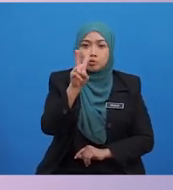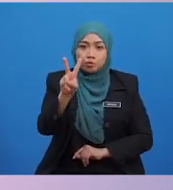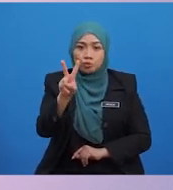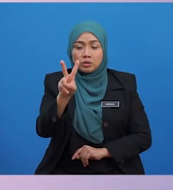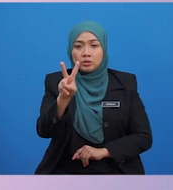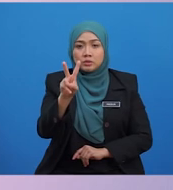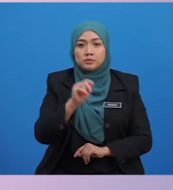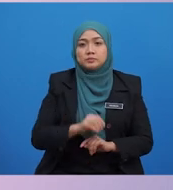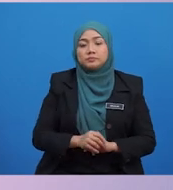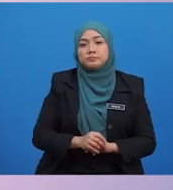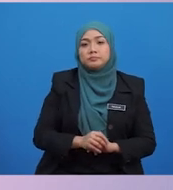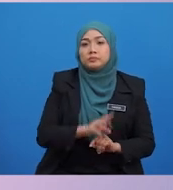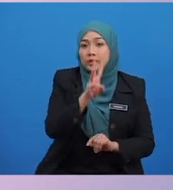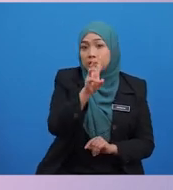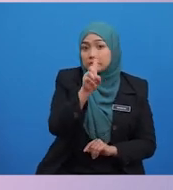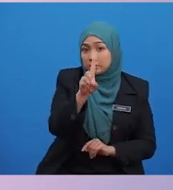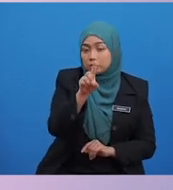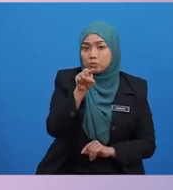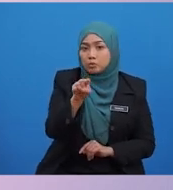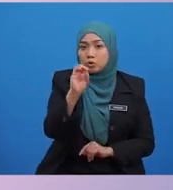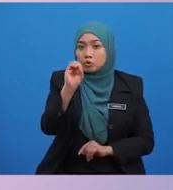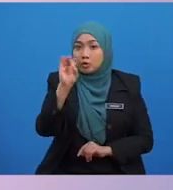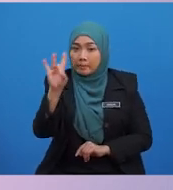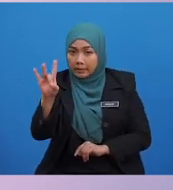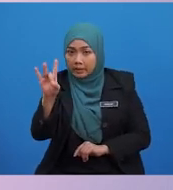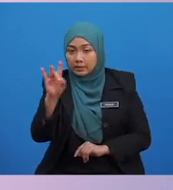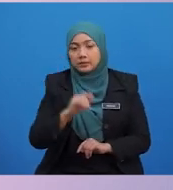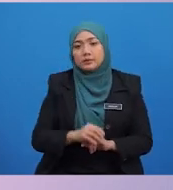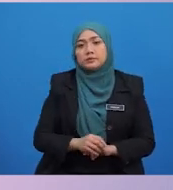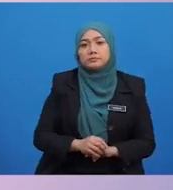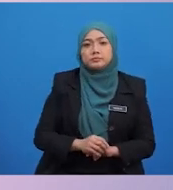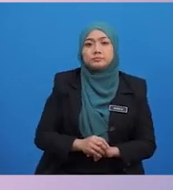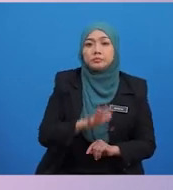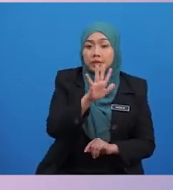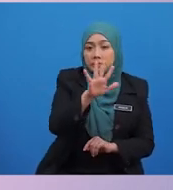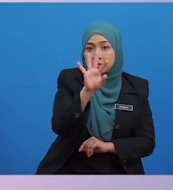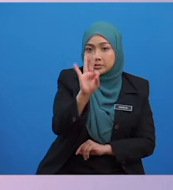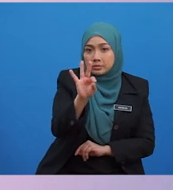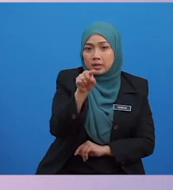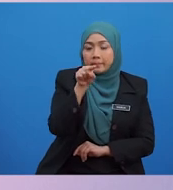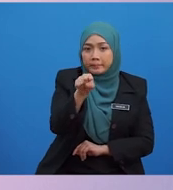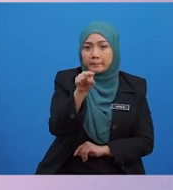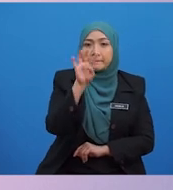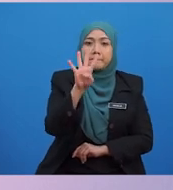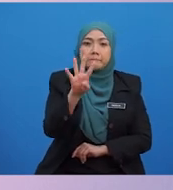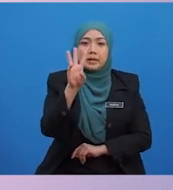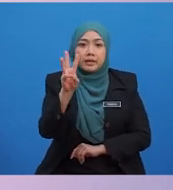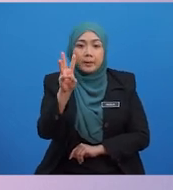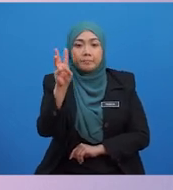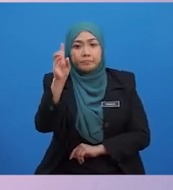pesaing 5920 and 46 Dajjal yaitu Edi =